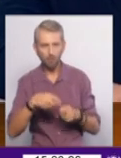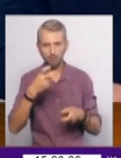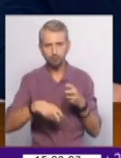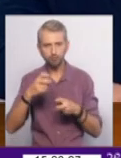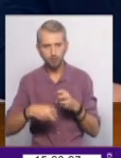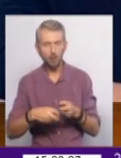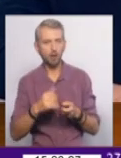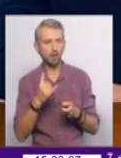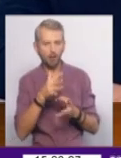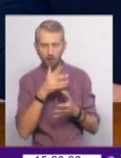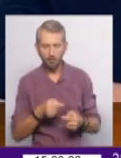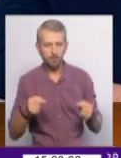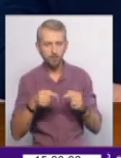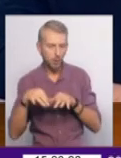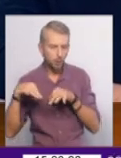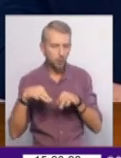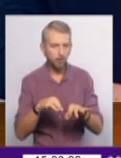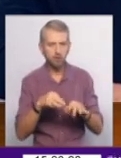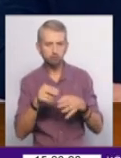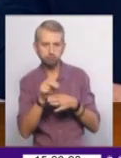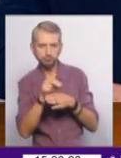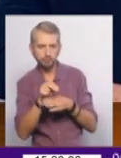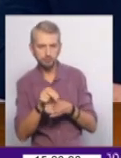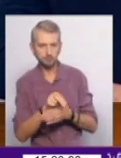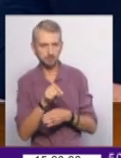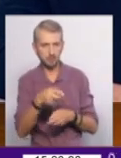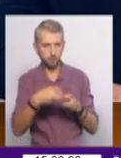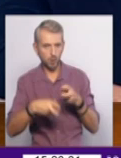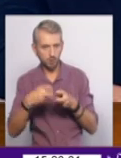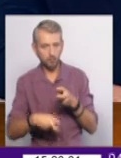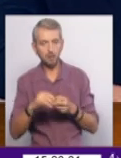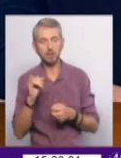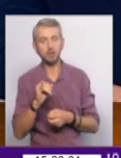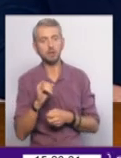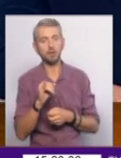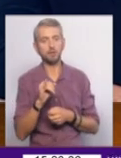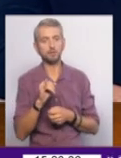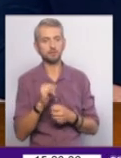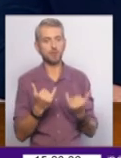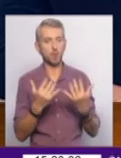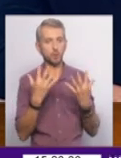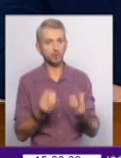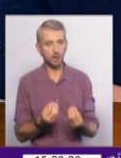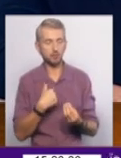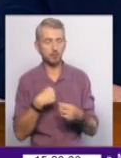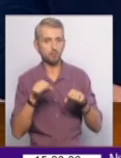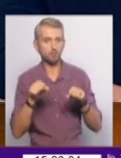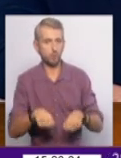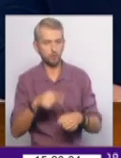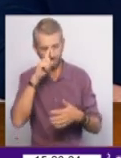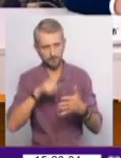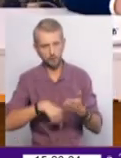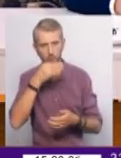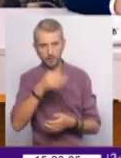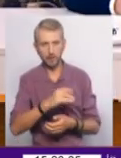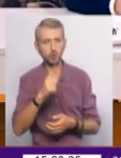роблять зараз певні технічні заходи щодо ремонту цих поривів. І на сьогоднішній день я можу впевненістю сказати,